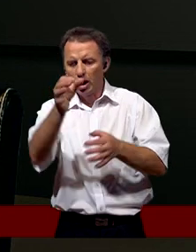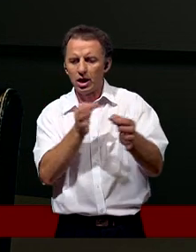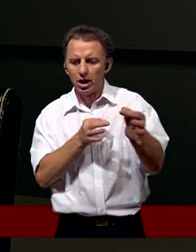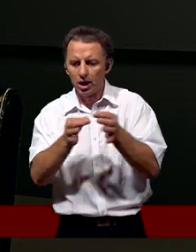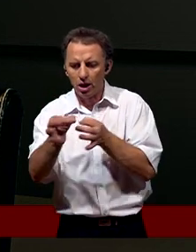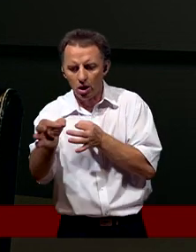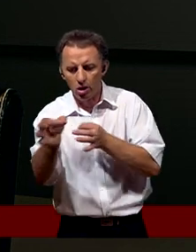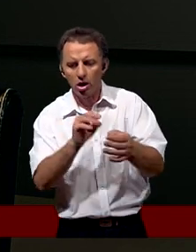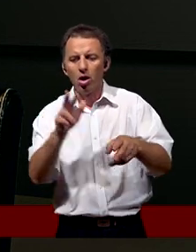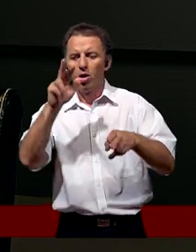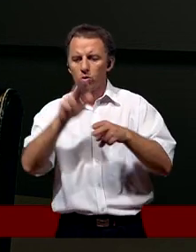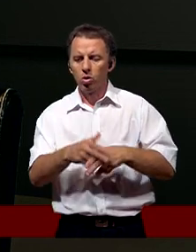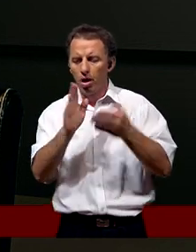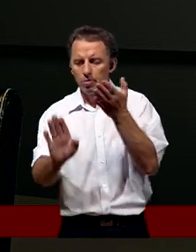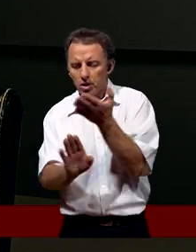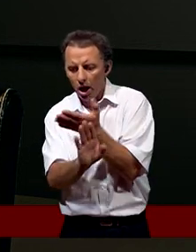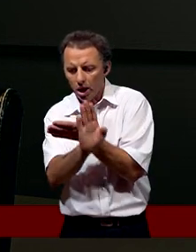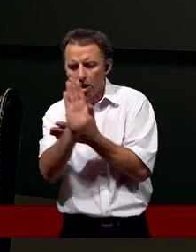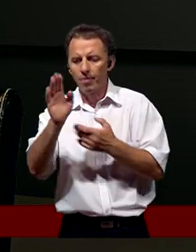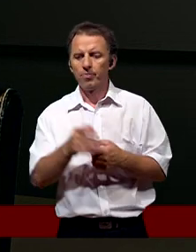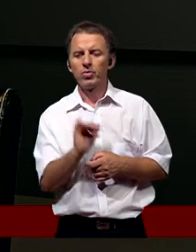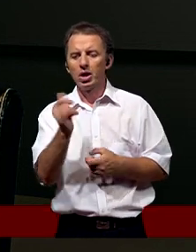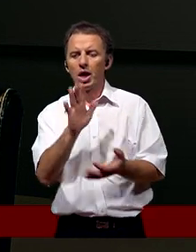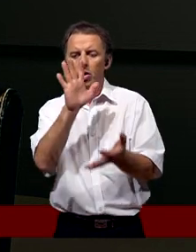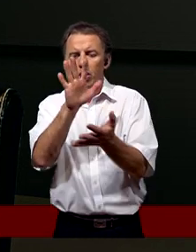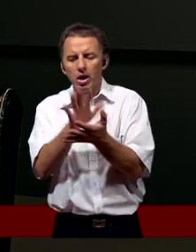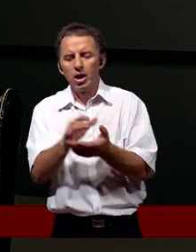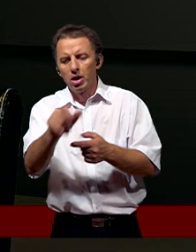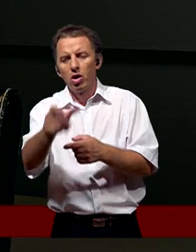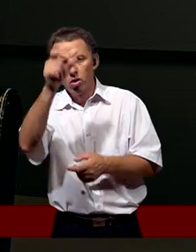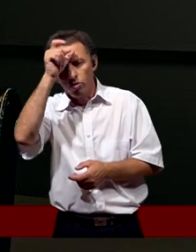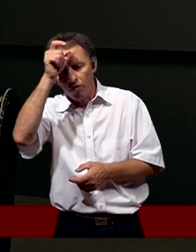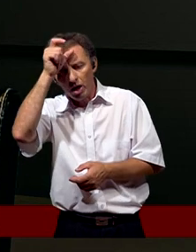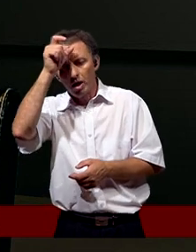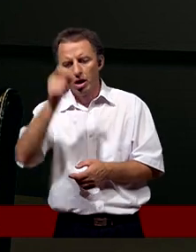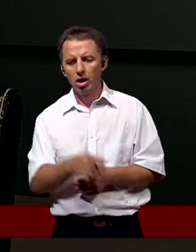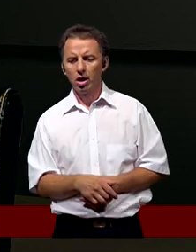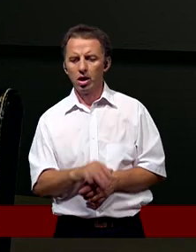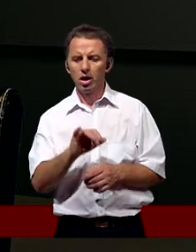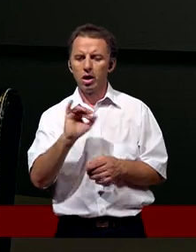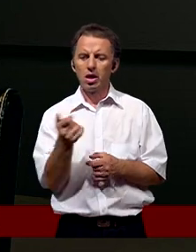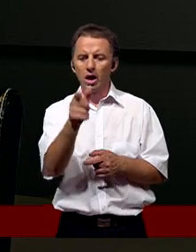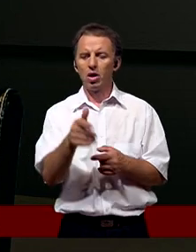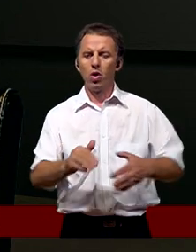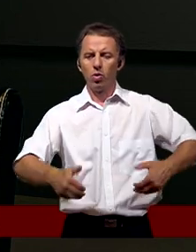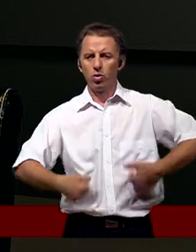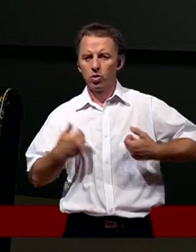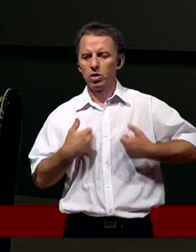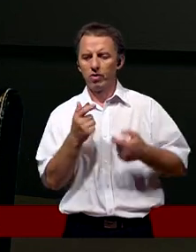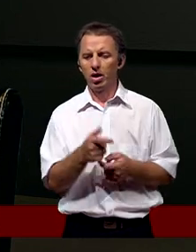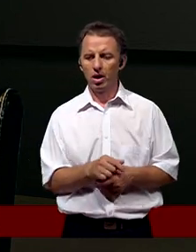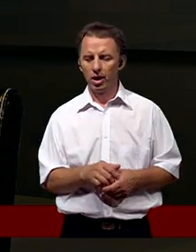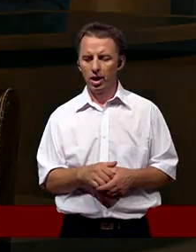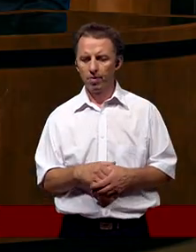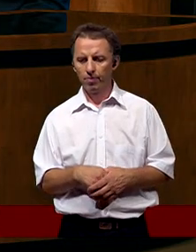historii, która tu jest przedstawiona? Jak Jezus traktuje tego człowieka i właśnie dlaczego akurat tak uzdrawia go, a nie